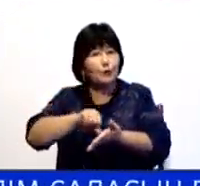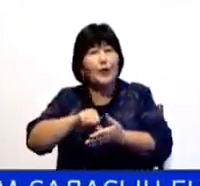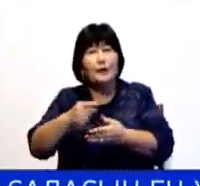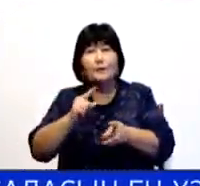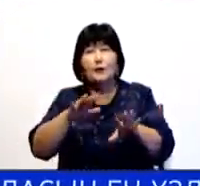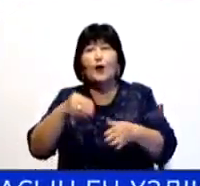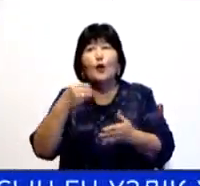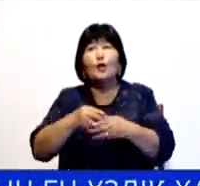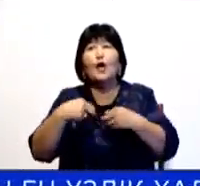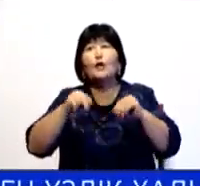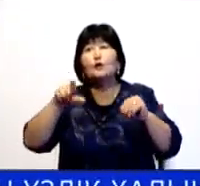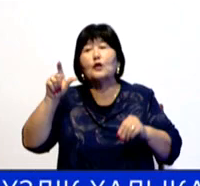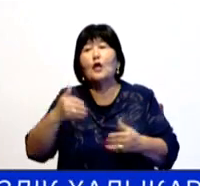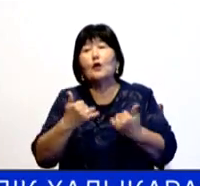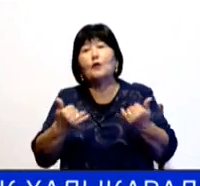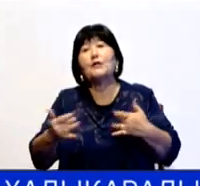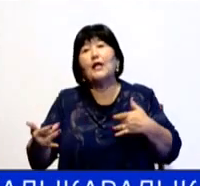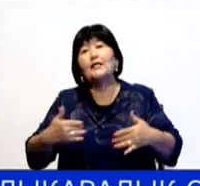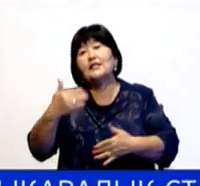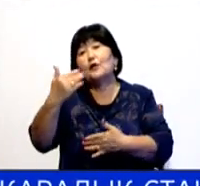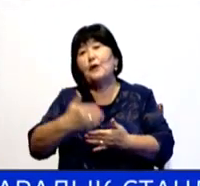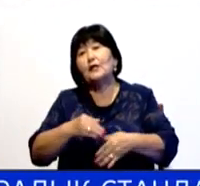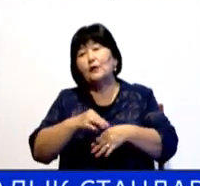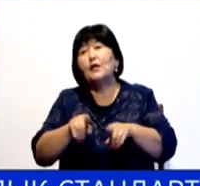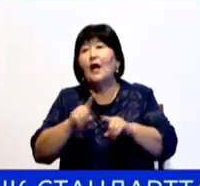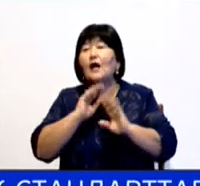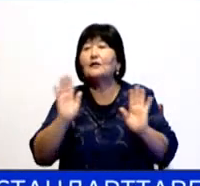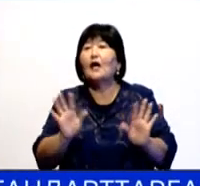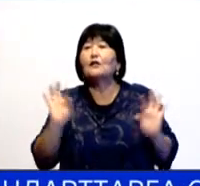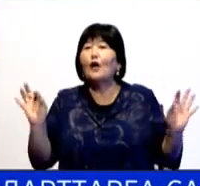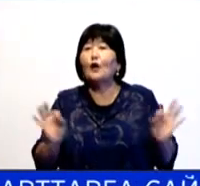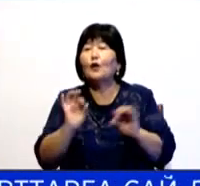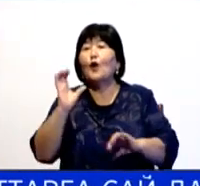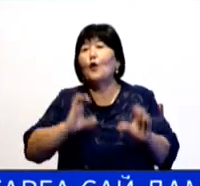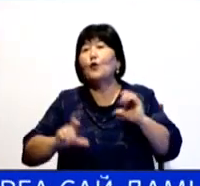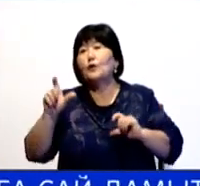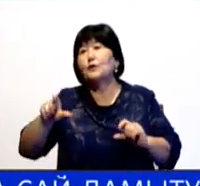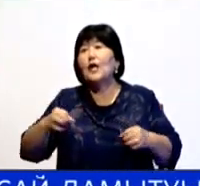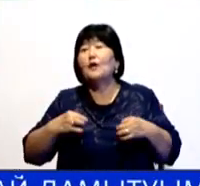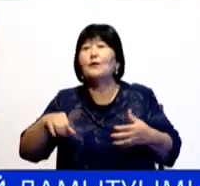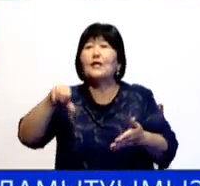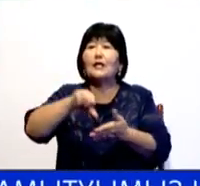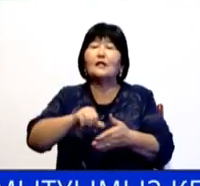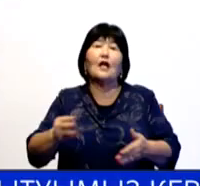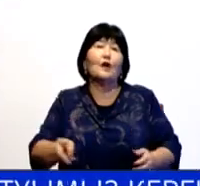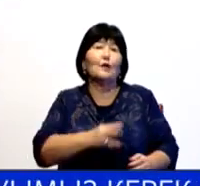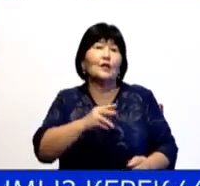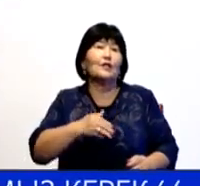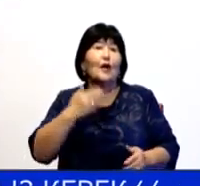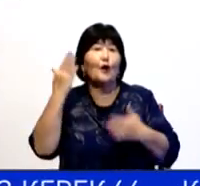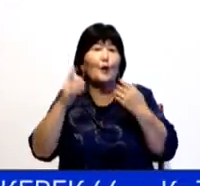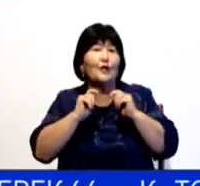жиында ұлағатты ұстаздардың құрметіне концерттік бағдарлама ұйымдастырылды. Ән әуелеп күй қалықтап университет студенттері мереке иелеріне көтеріңкі көңіл күй